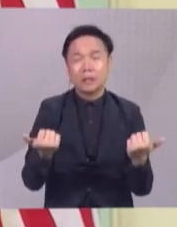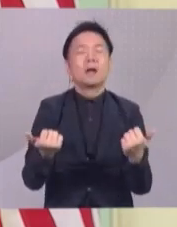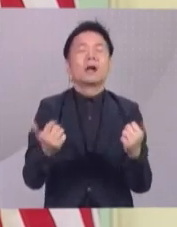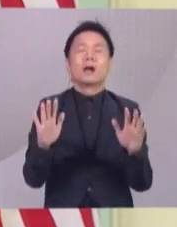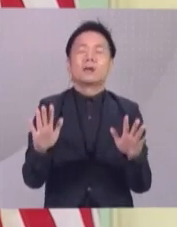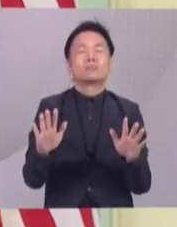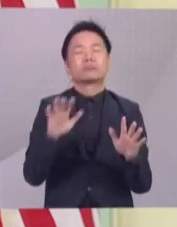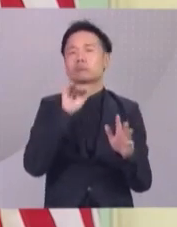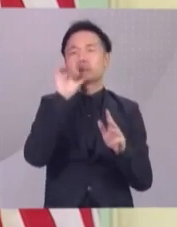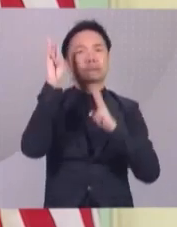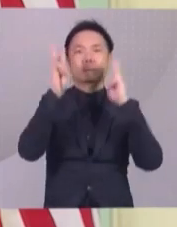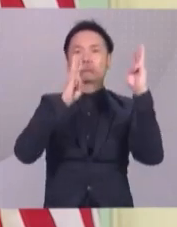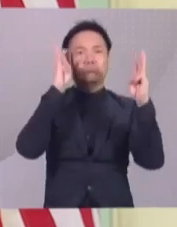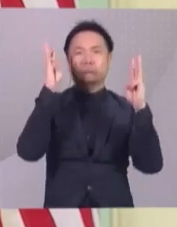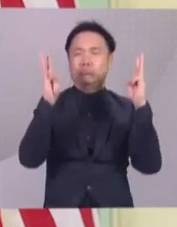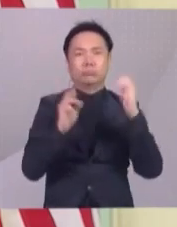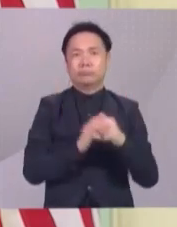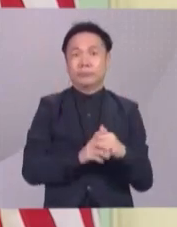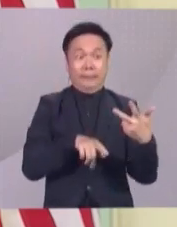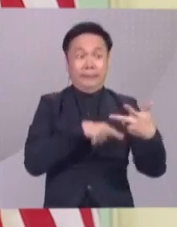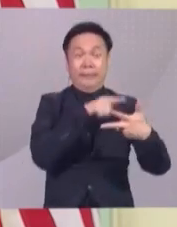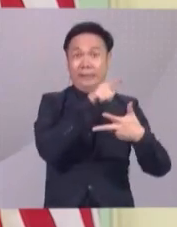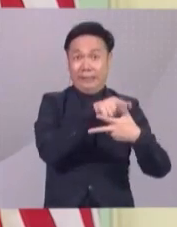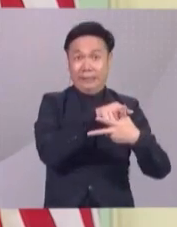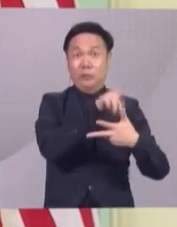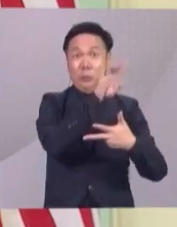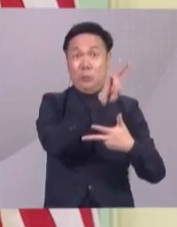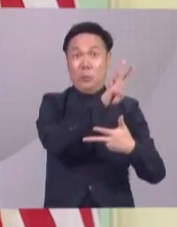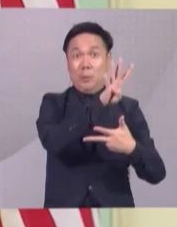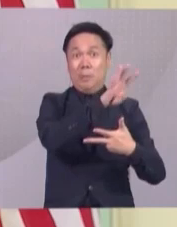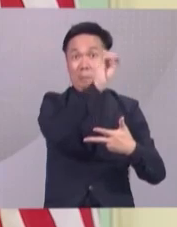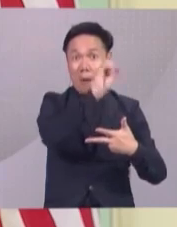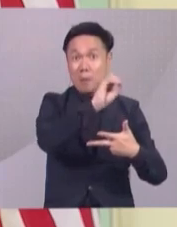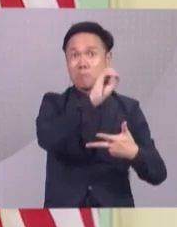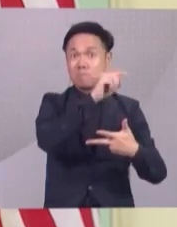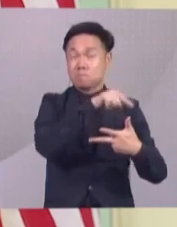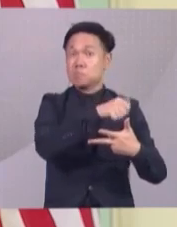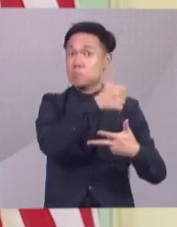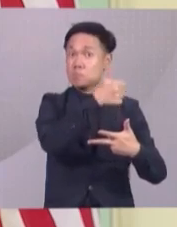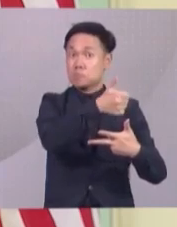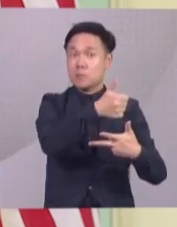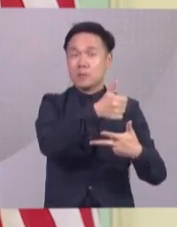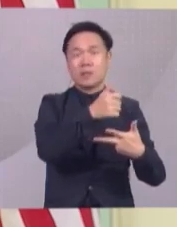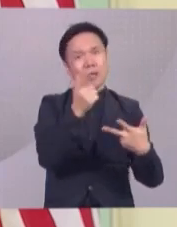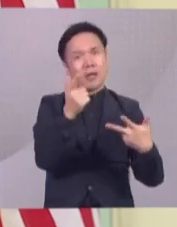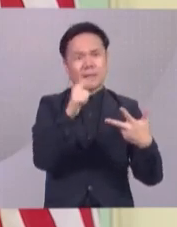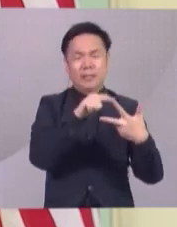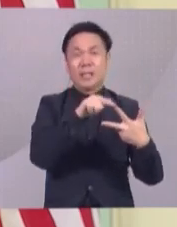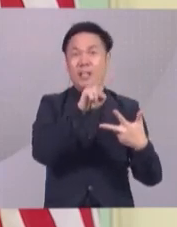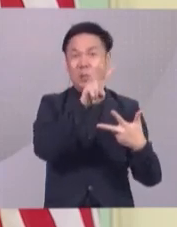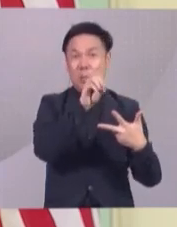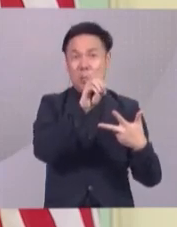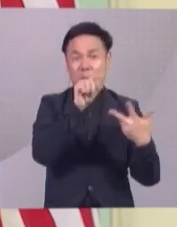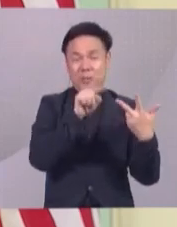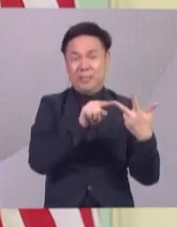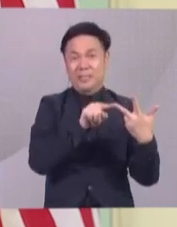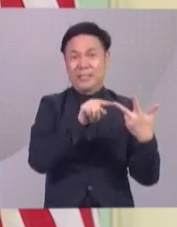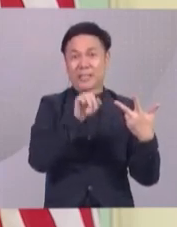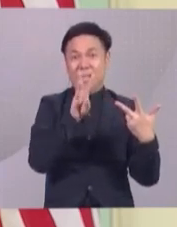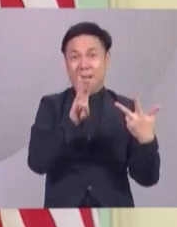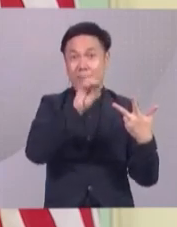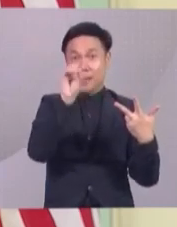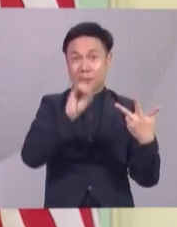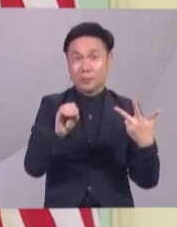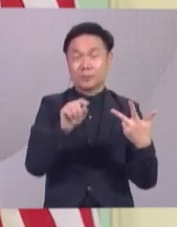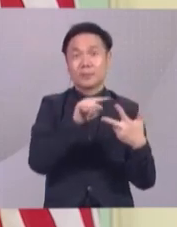nanti. Jadi saya, kalau inilah trennya, saya harap yang 20% dengan 6% tadi